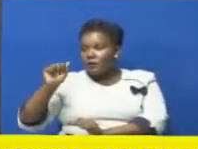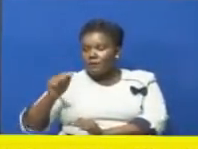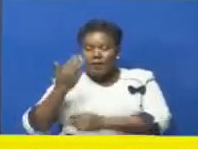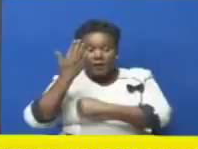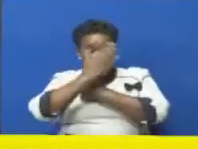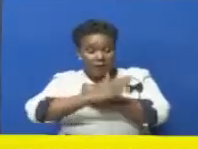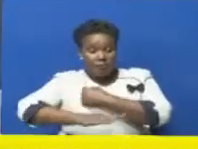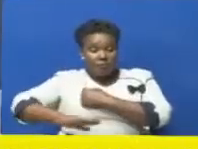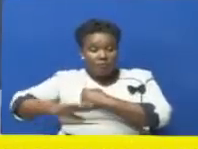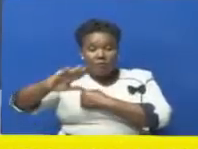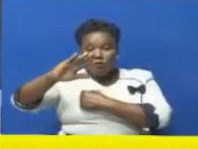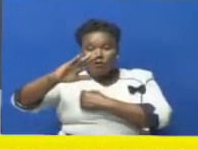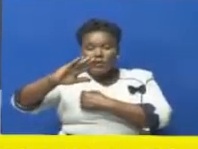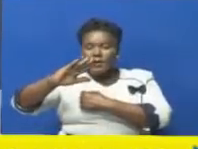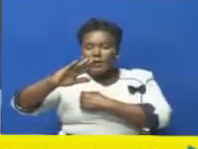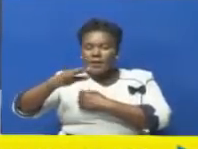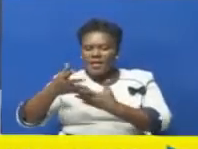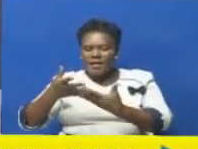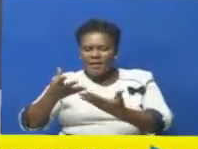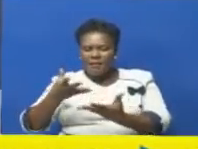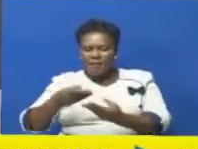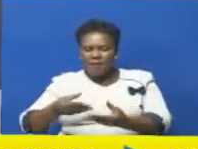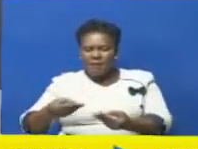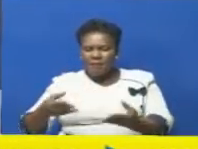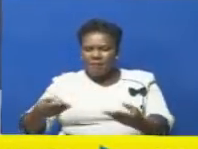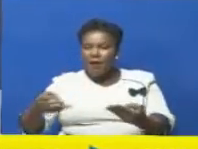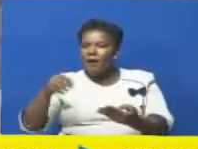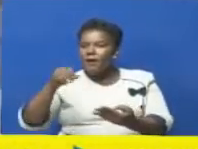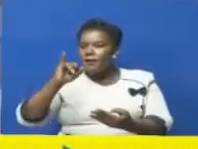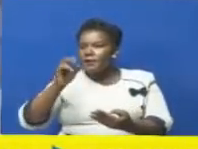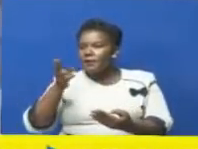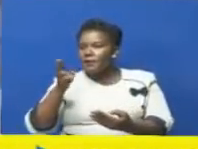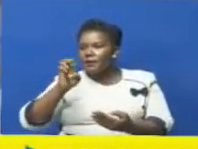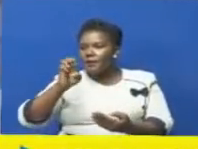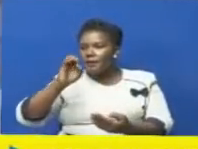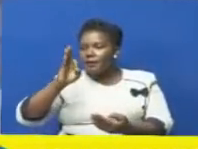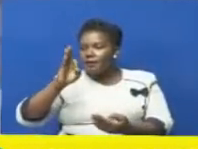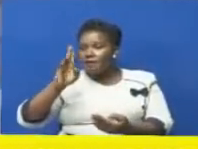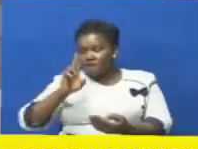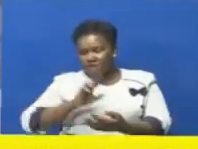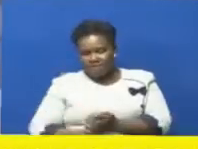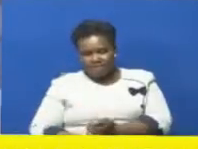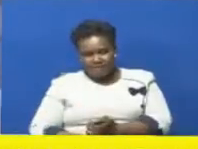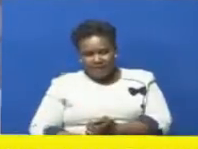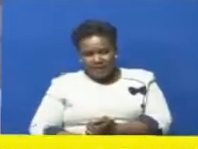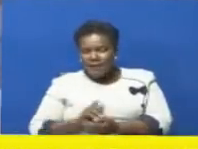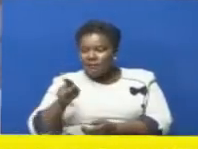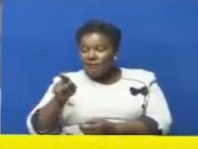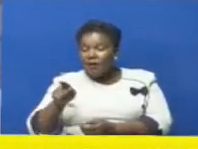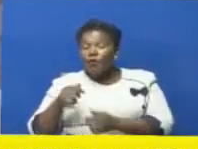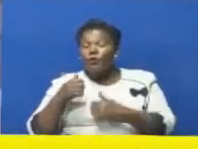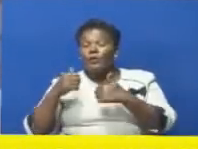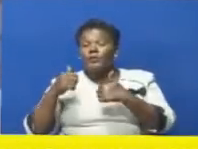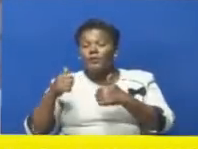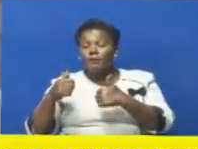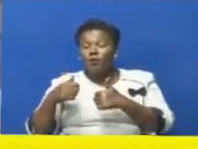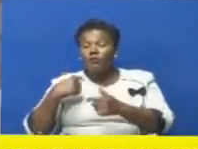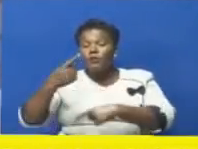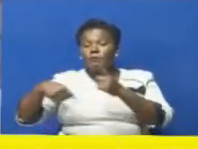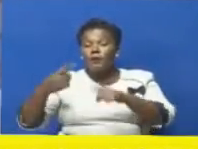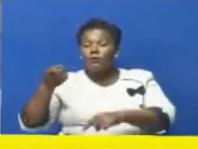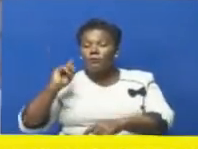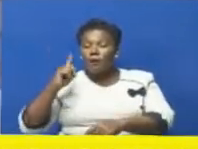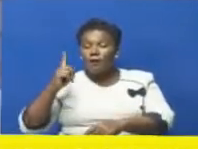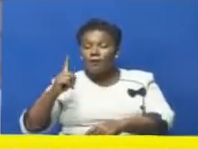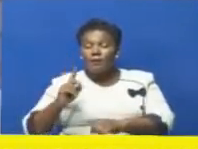upande wa wilaya ya Mbalali ndio chanzo cha mto Ruaha unaotegemewa kwa ajili ya mradi wa bwawa la umeme la Mwalimu Nyerere, Kihansi